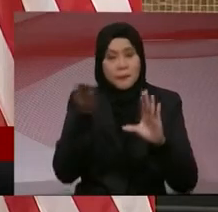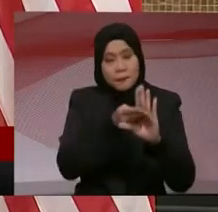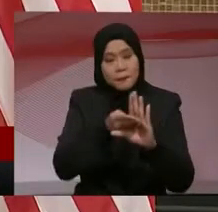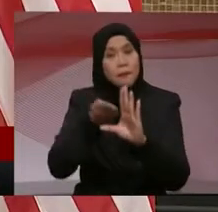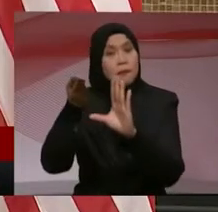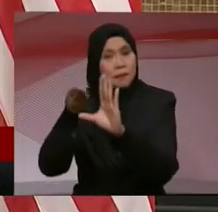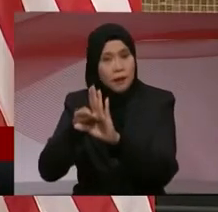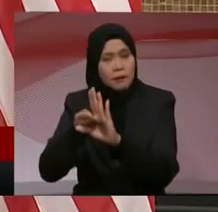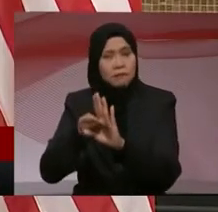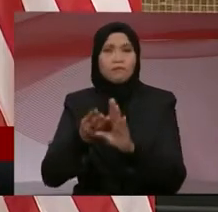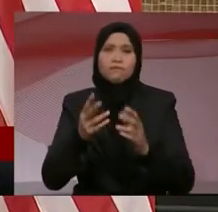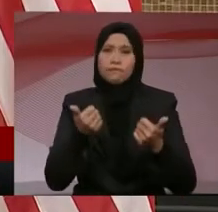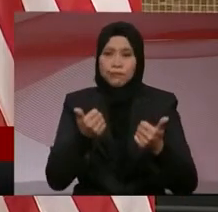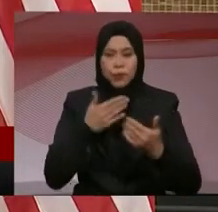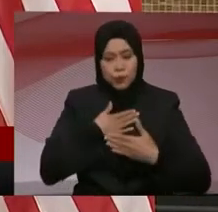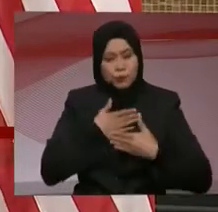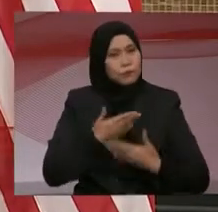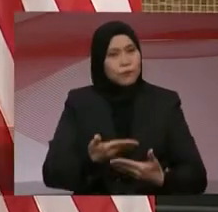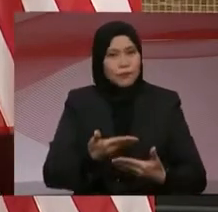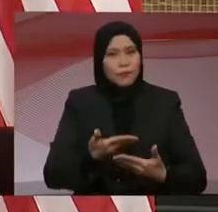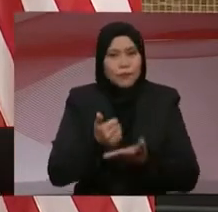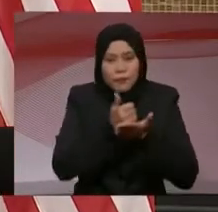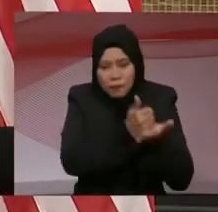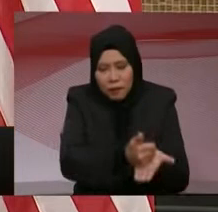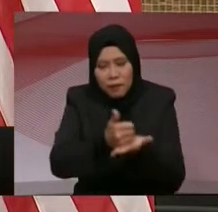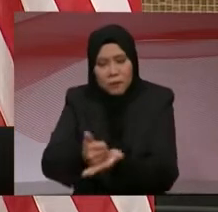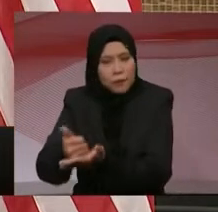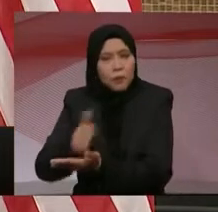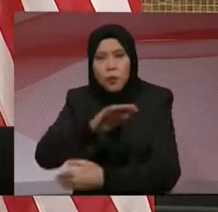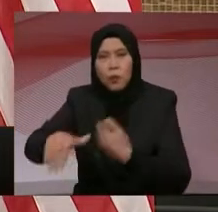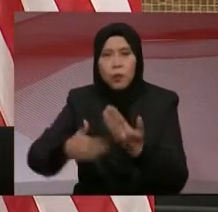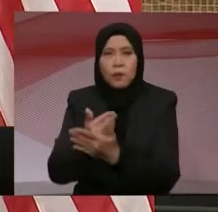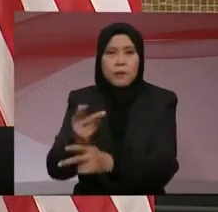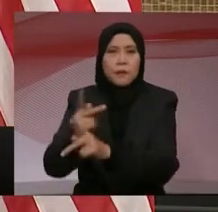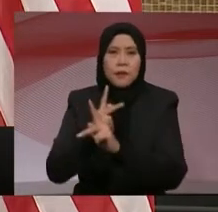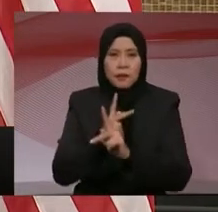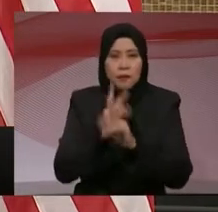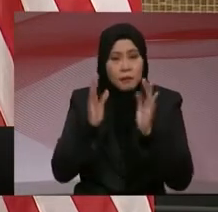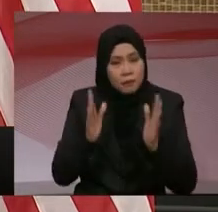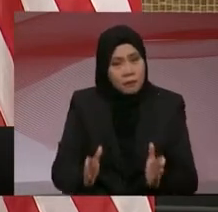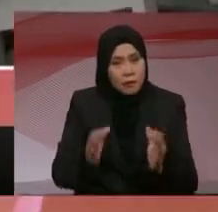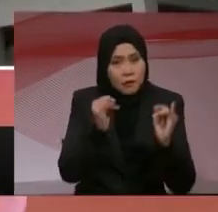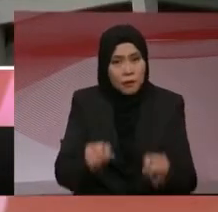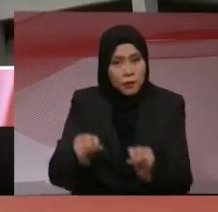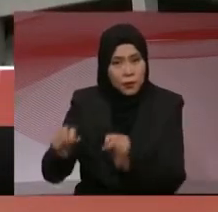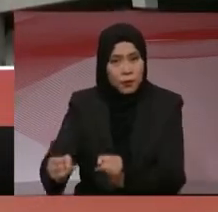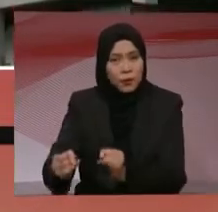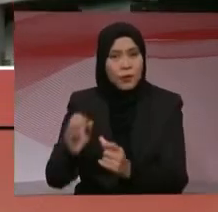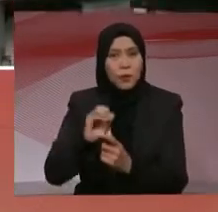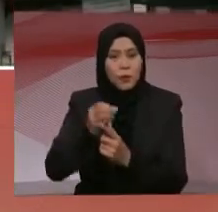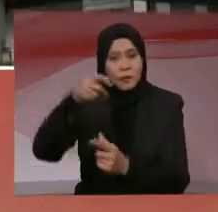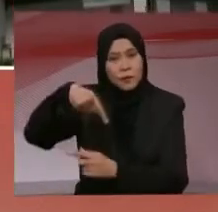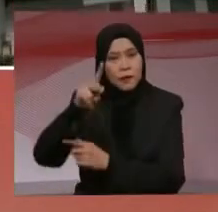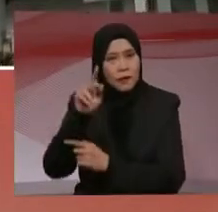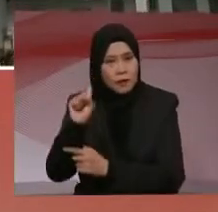bank-bank telah memberikan komitmen untuk membantu semua peminjam individu atau PKS,